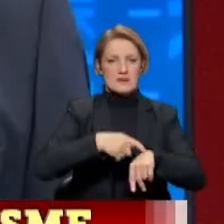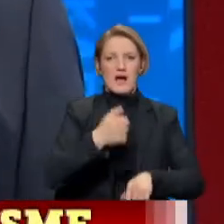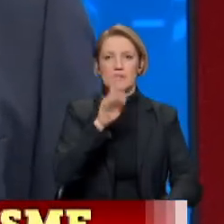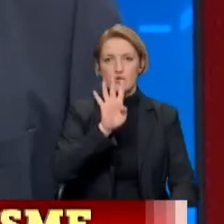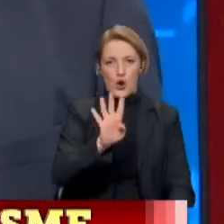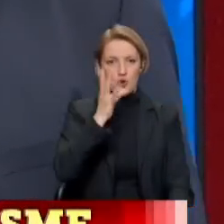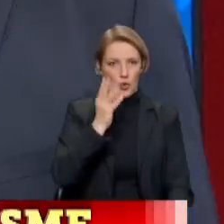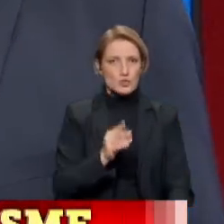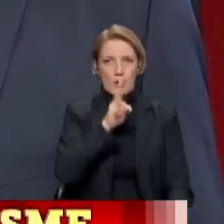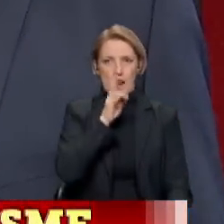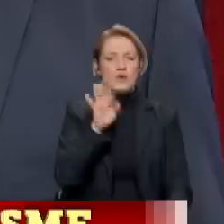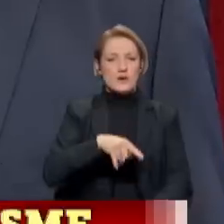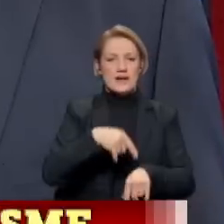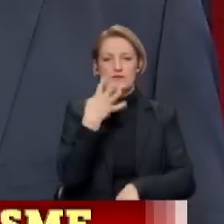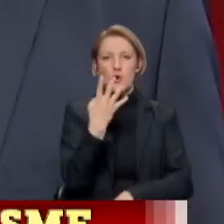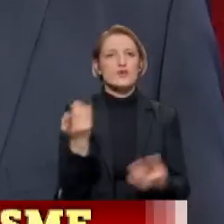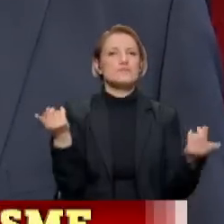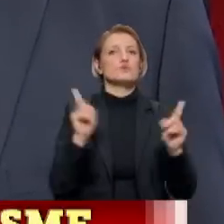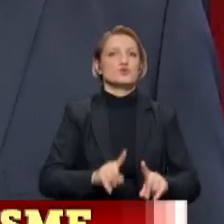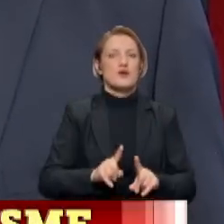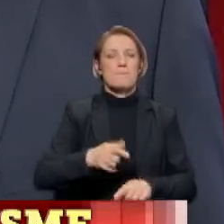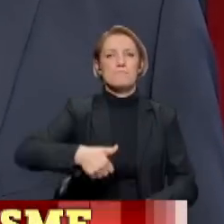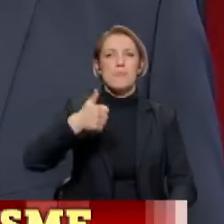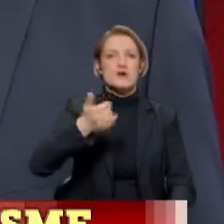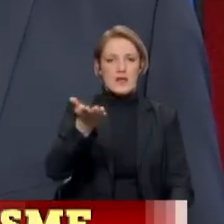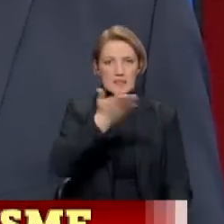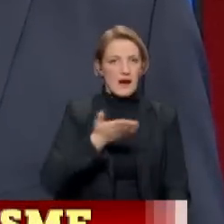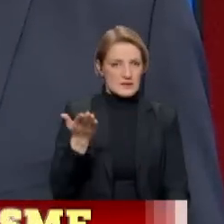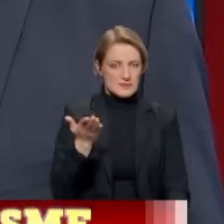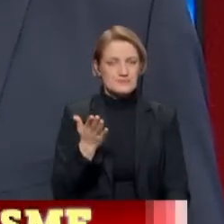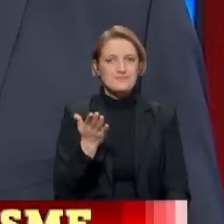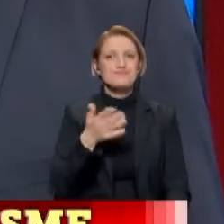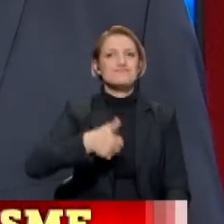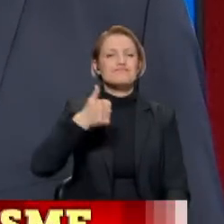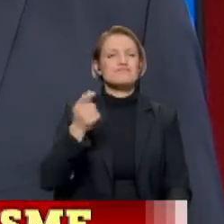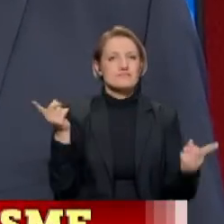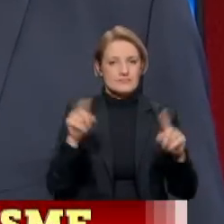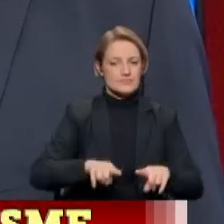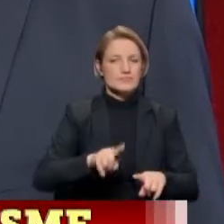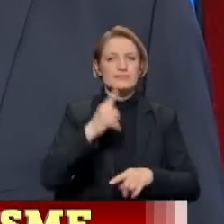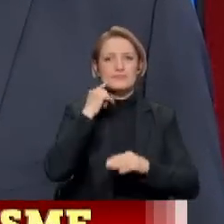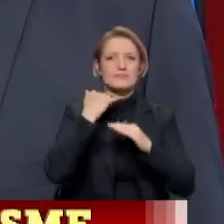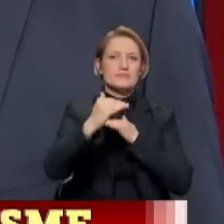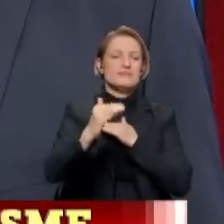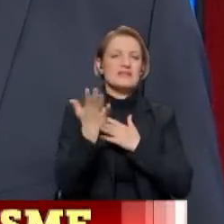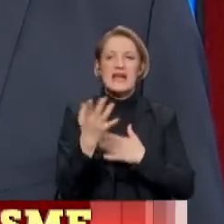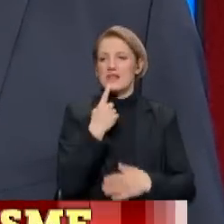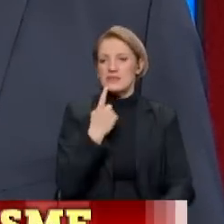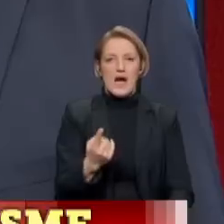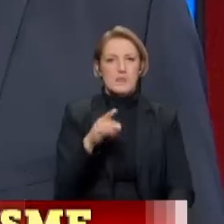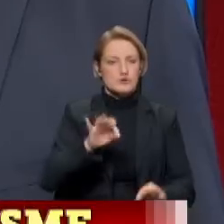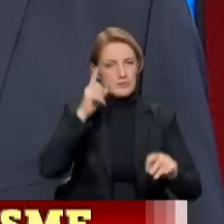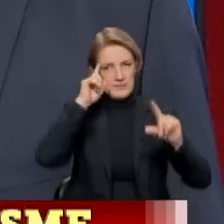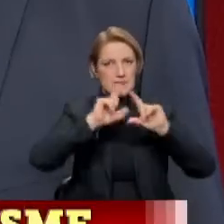16'yı gösterdiğinde buluşacak. Liderler ne söyleyecek ve millet elbette ne der?